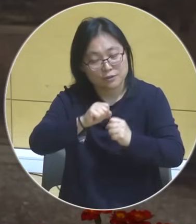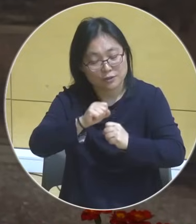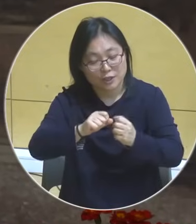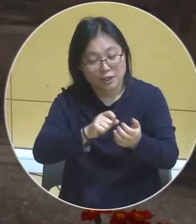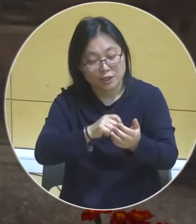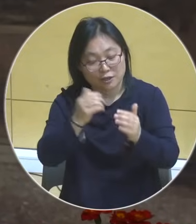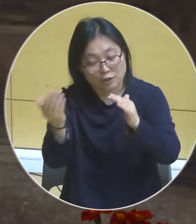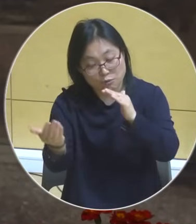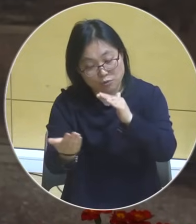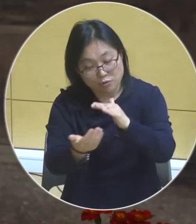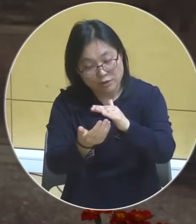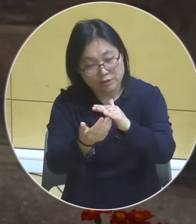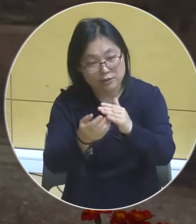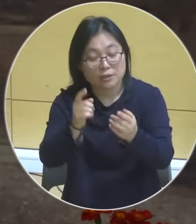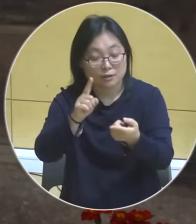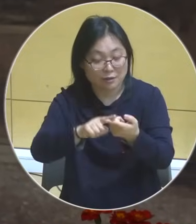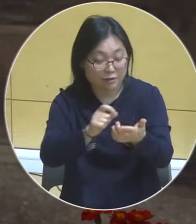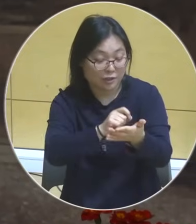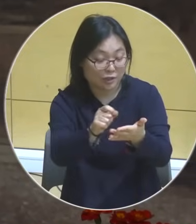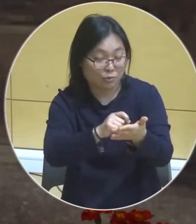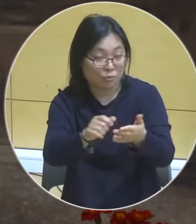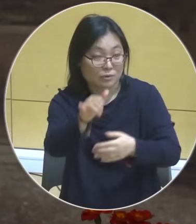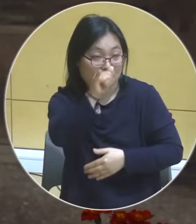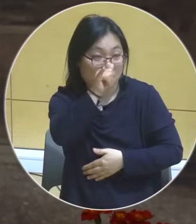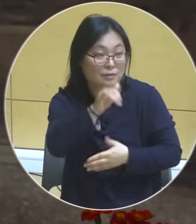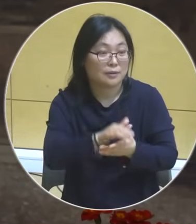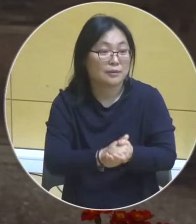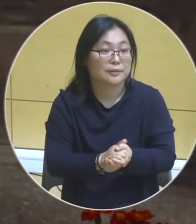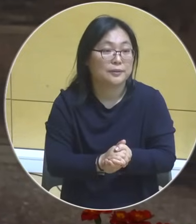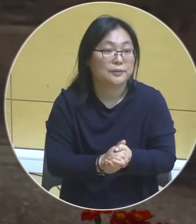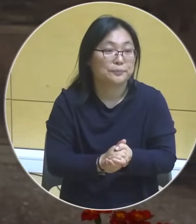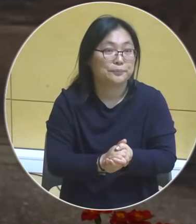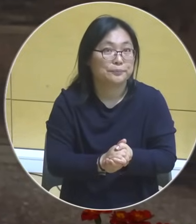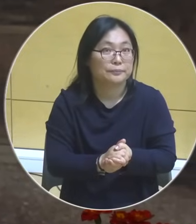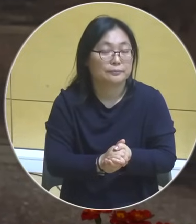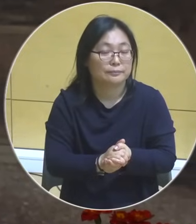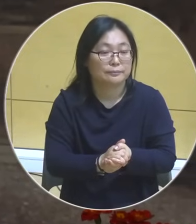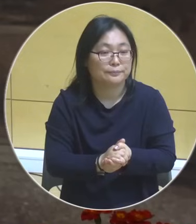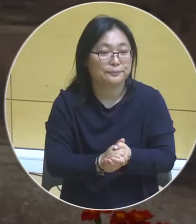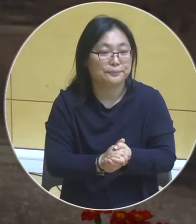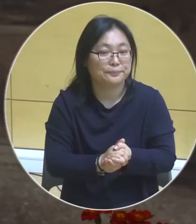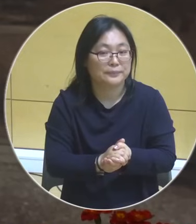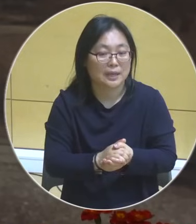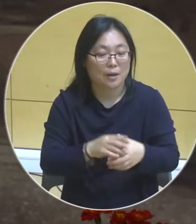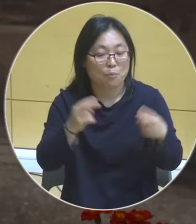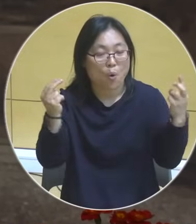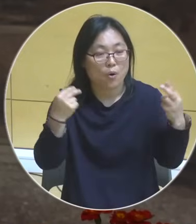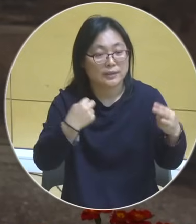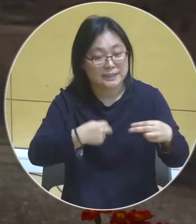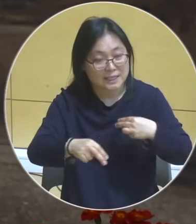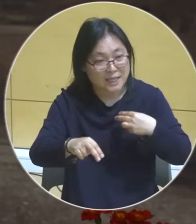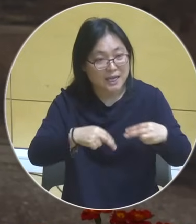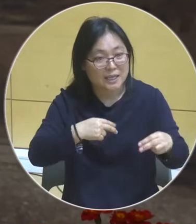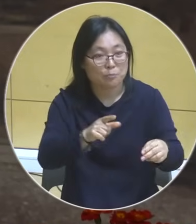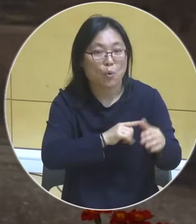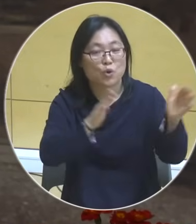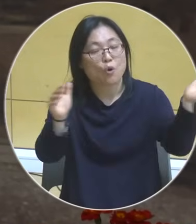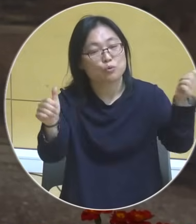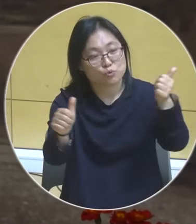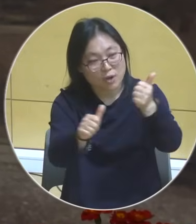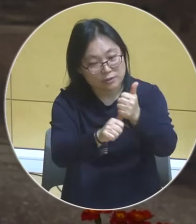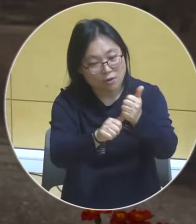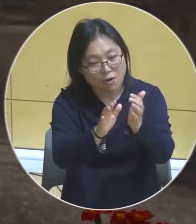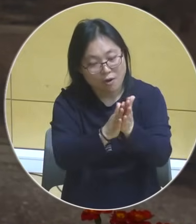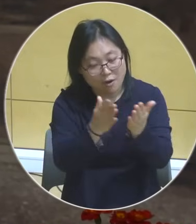써갔는지에 대한 기록이 바로 여호수아서에 나오게 됩니다. 공교롭게 재미있게 사사기 여호수아서를